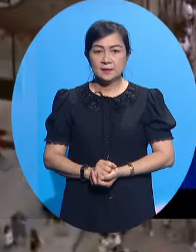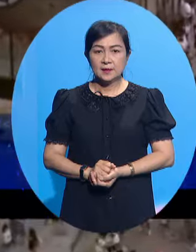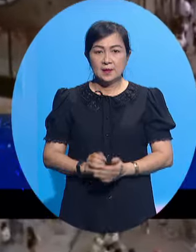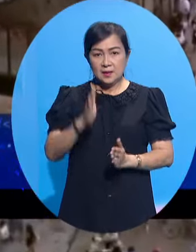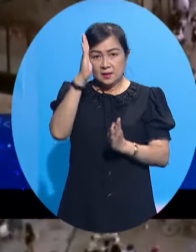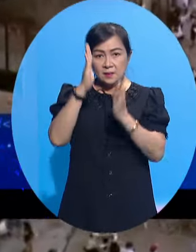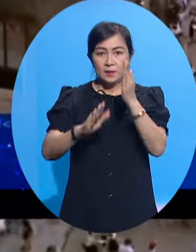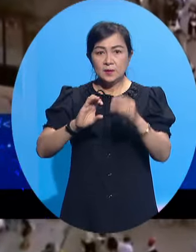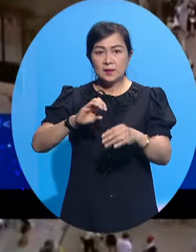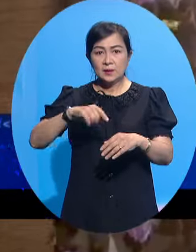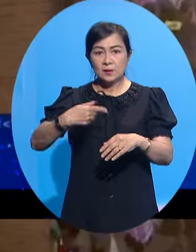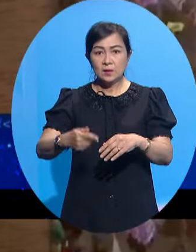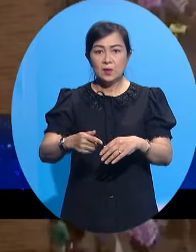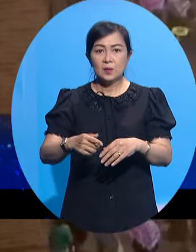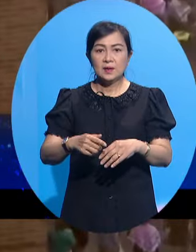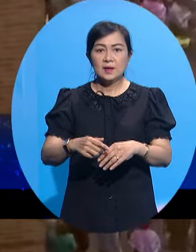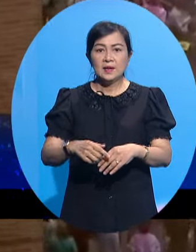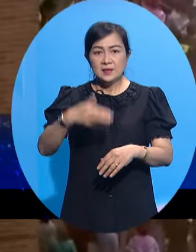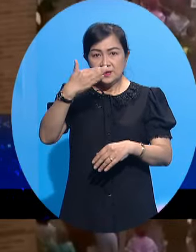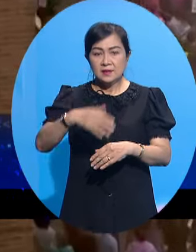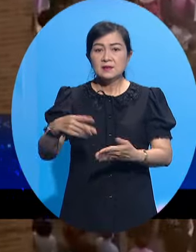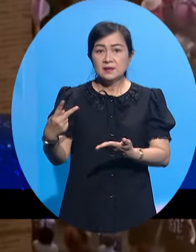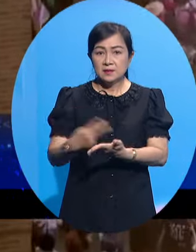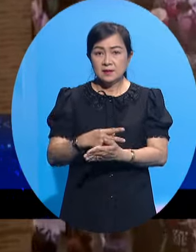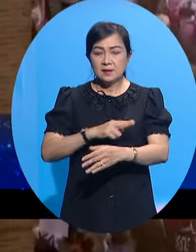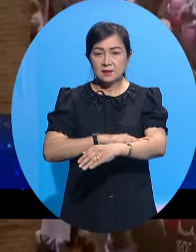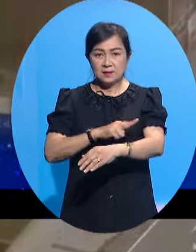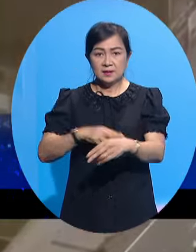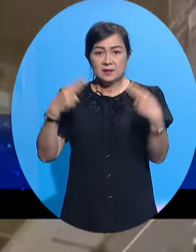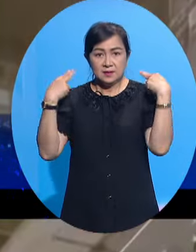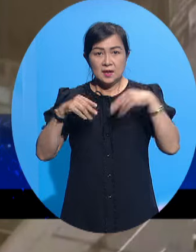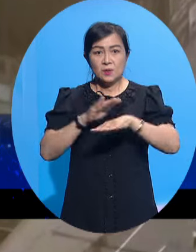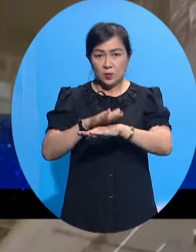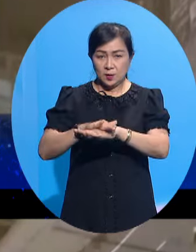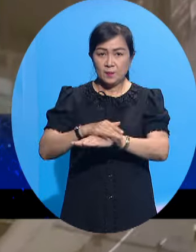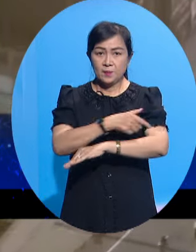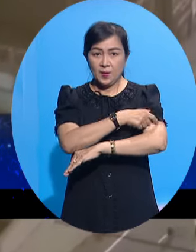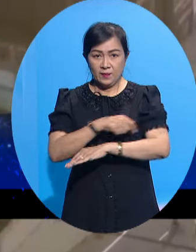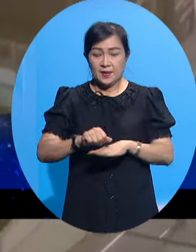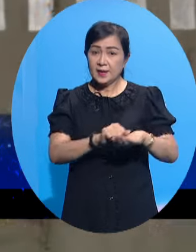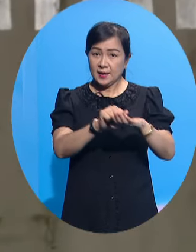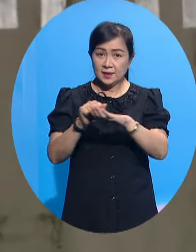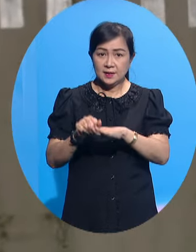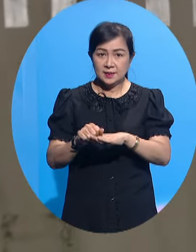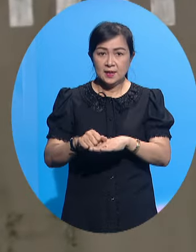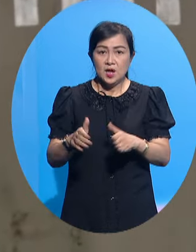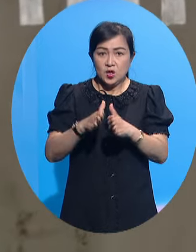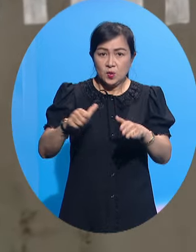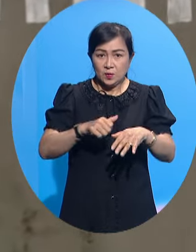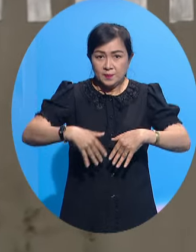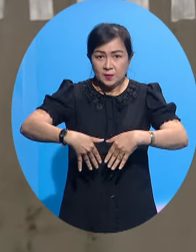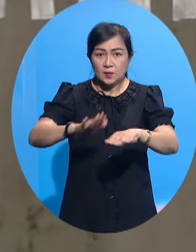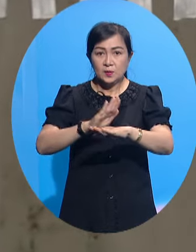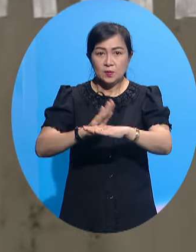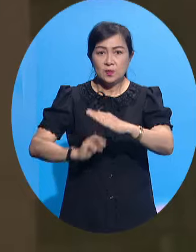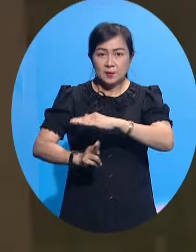Tại thành phố Chicago, bang Illinois, nơi diễn ra sự kiện, lực lượng cảnh sát được huy động để bảo vệ an ninh giữa lúc hàng ngàn người